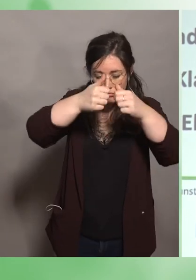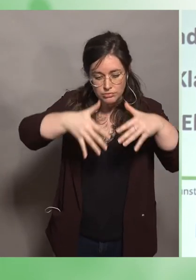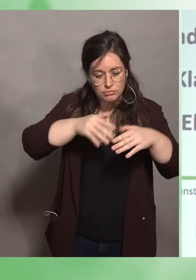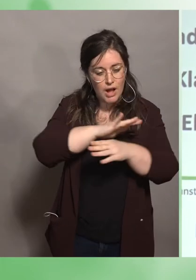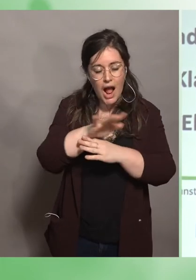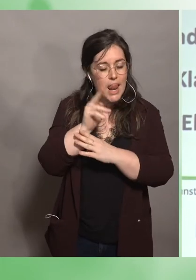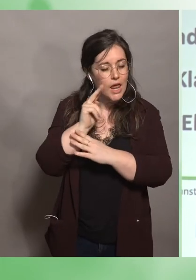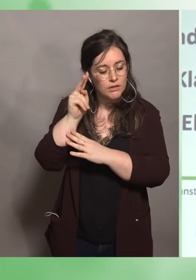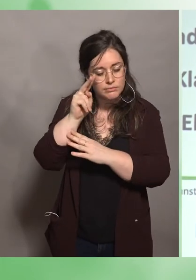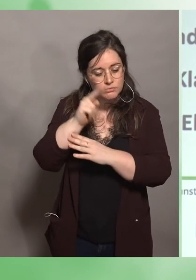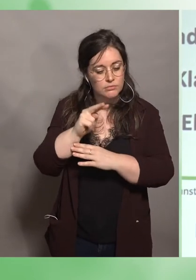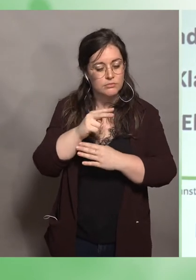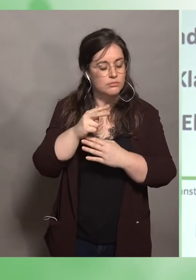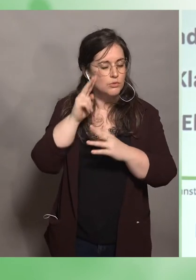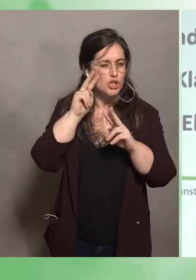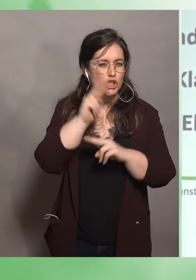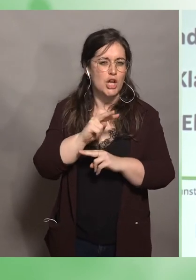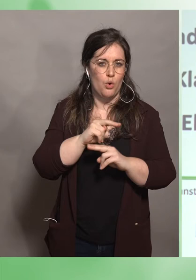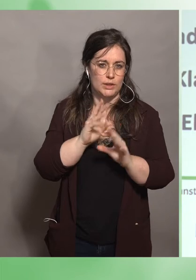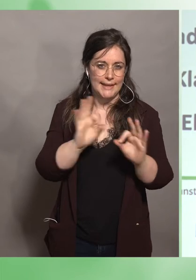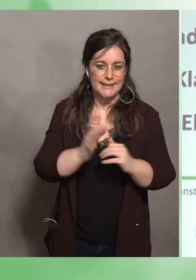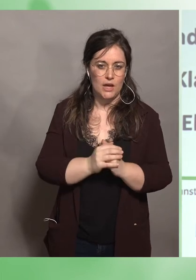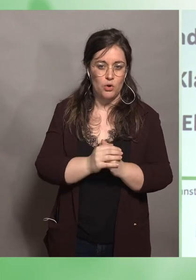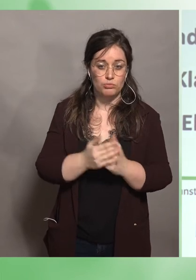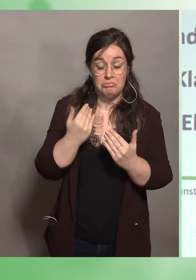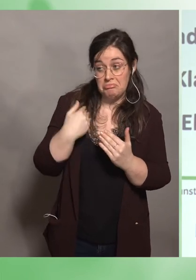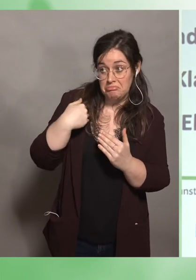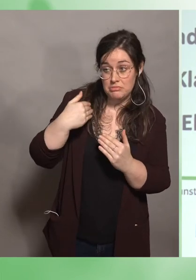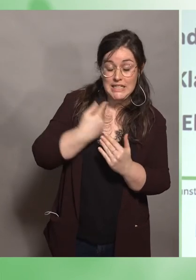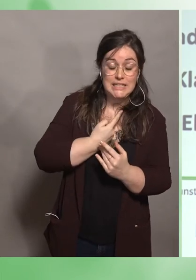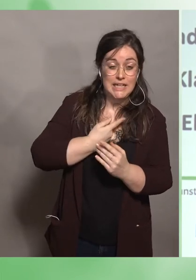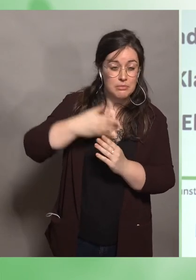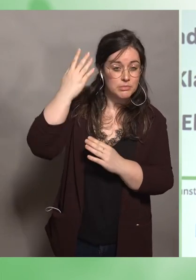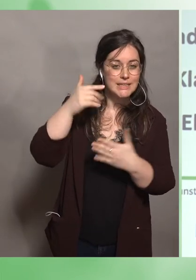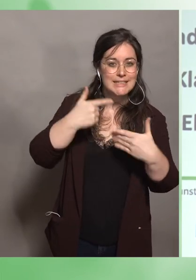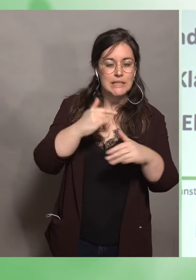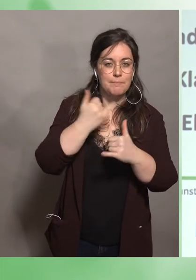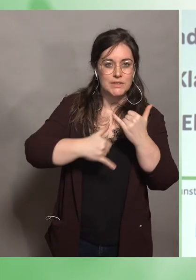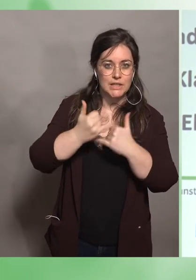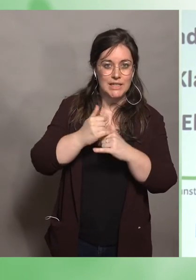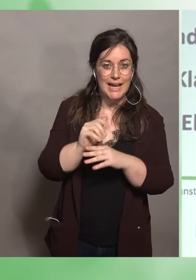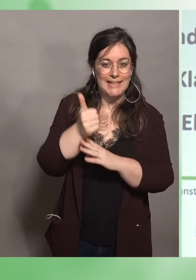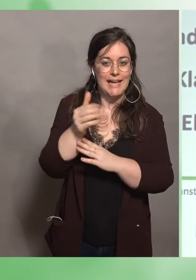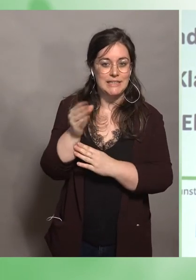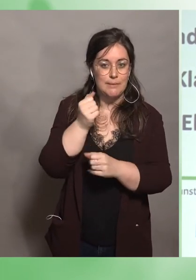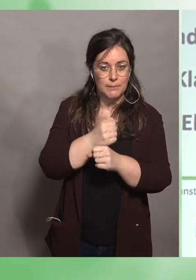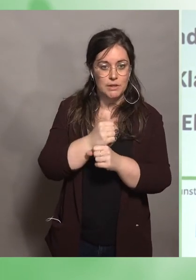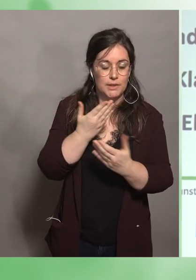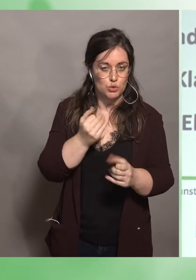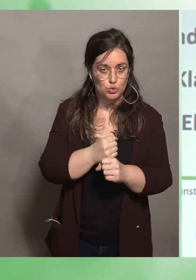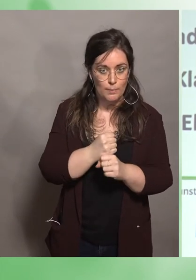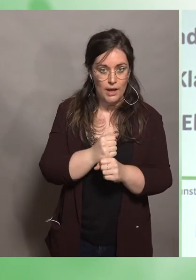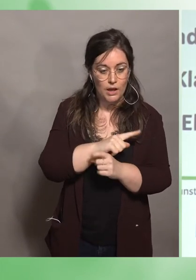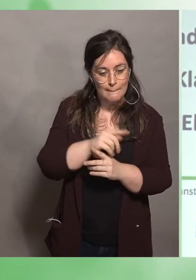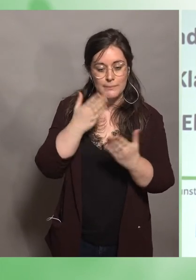drüber gebrochen anzugehen und anzuschauen. Und so haben wir das eben vor 17 Jahren mit dem ersten Mitarbeiter gemacht, und bis zum